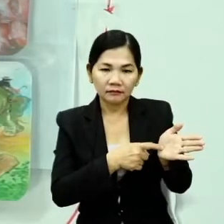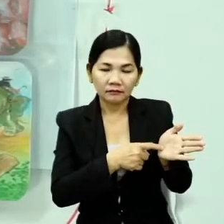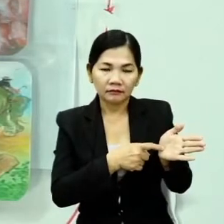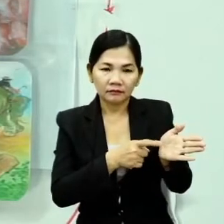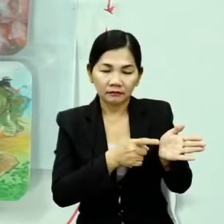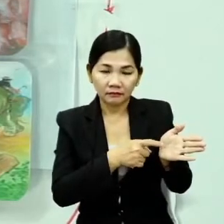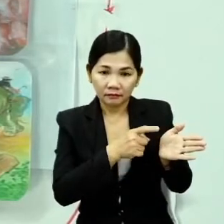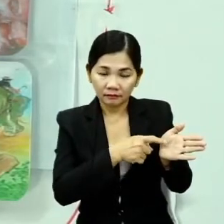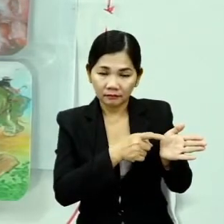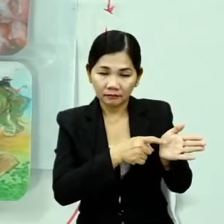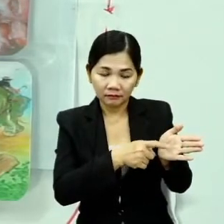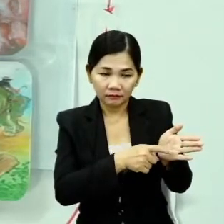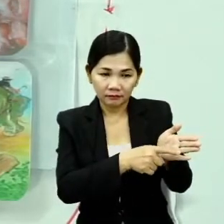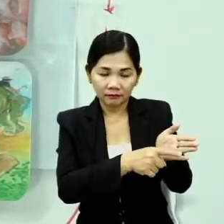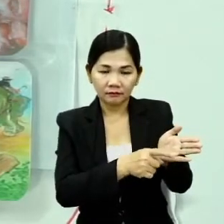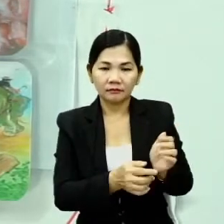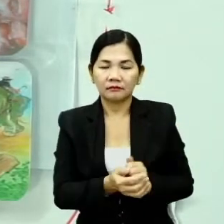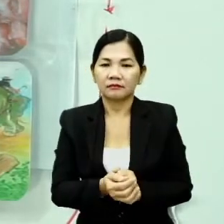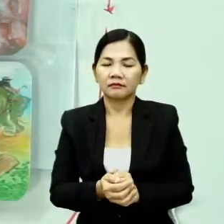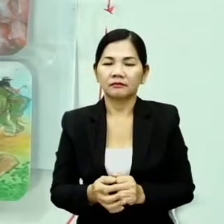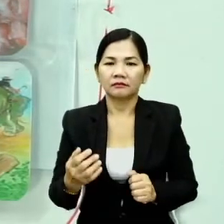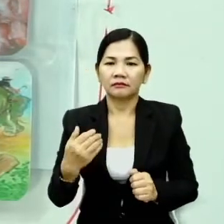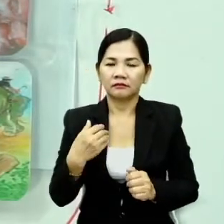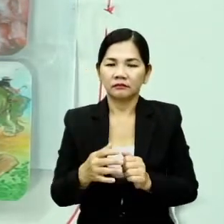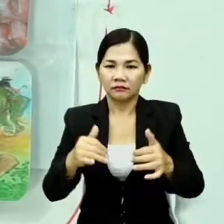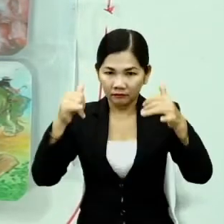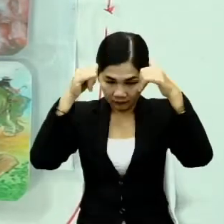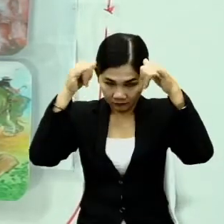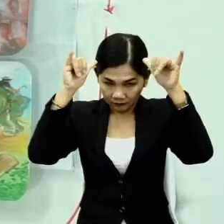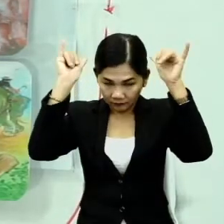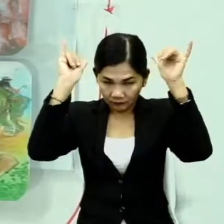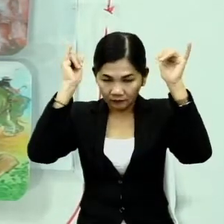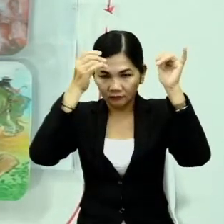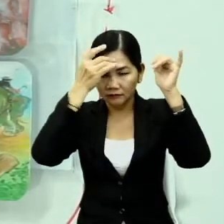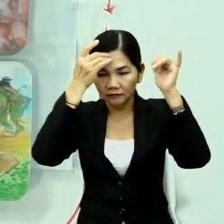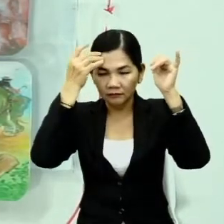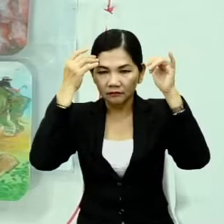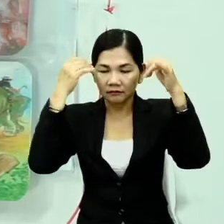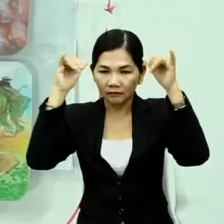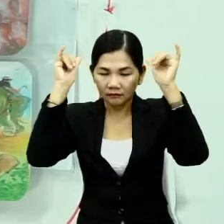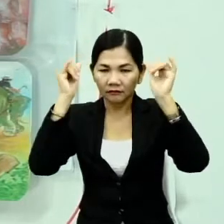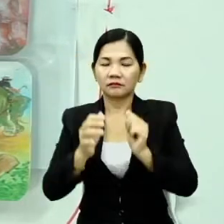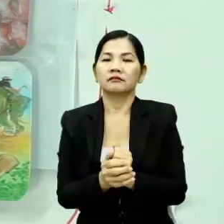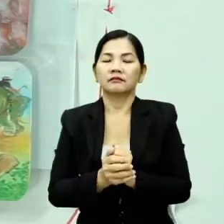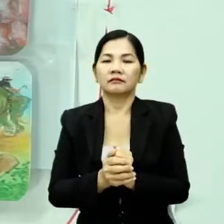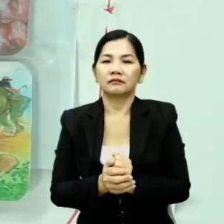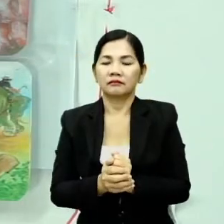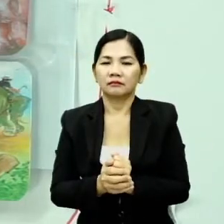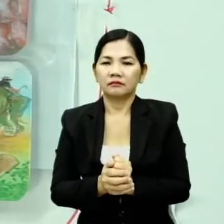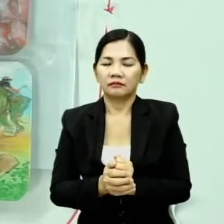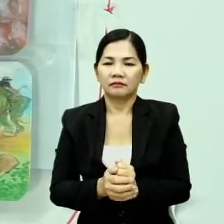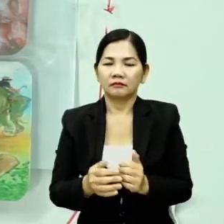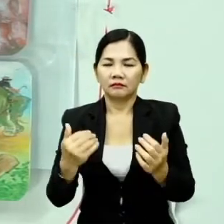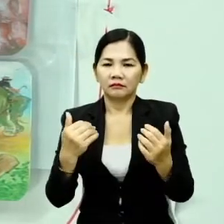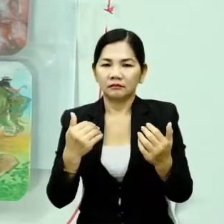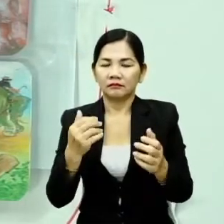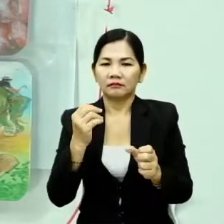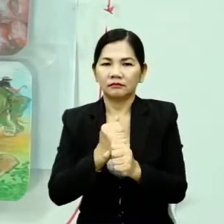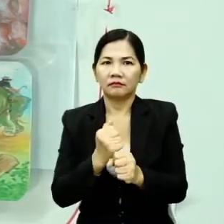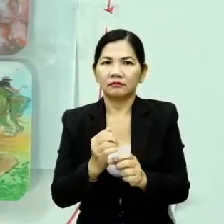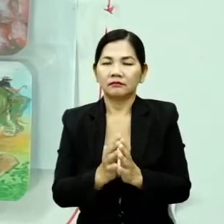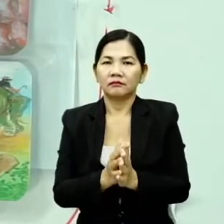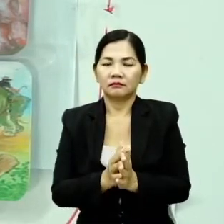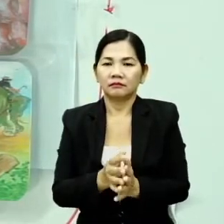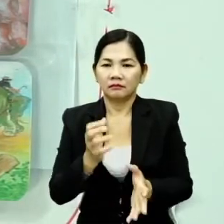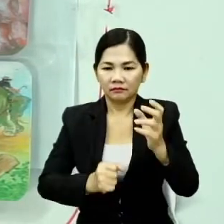con cha con khơi miên cô nè con á cha khơi miên ở vậy tiệt ta con cha khơi miên cha đọp